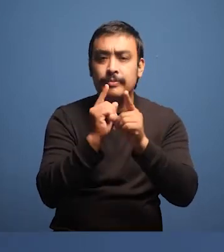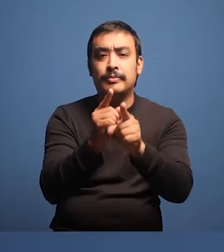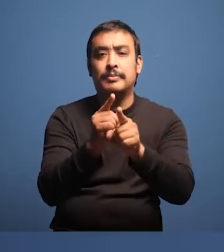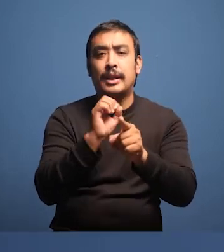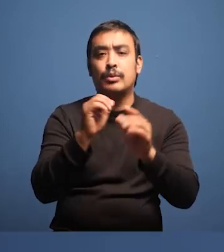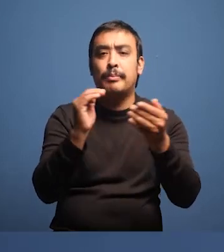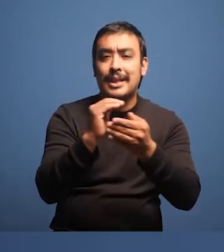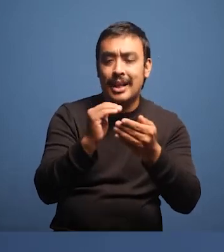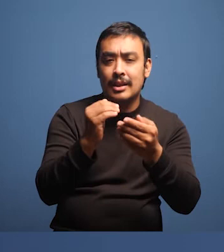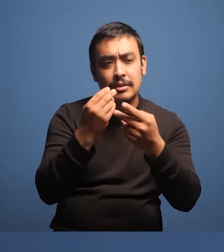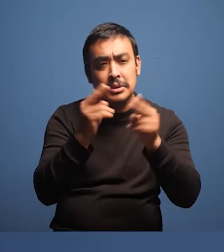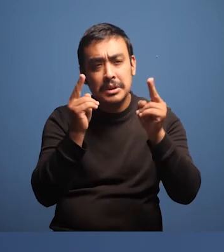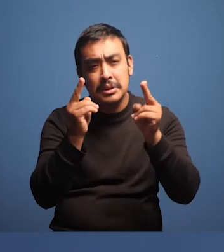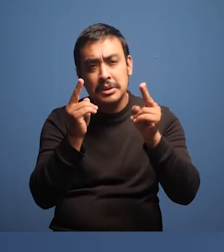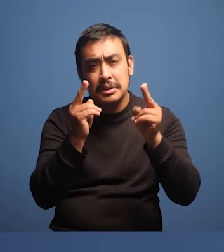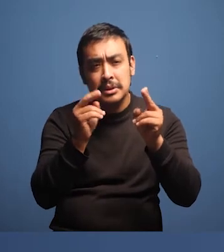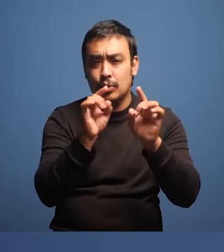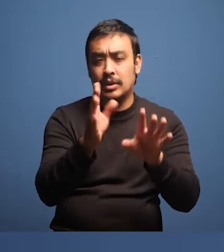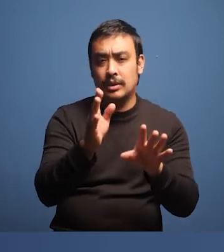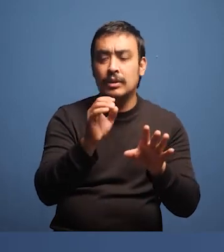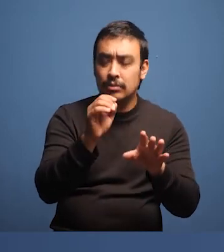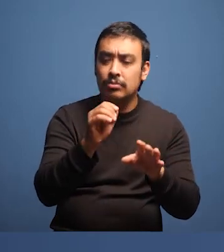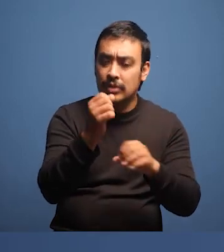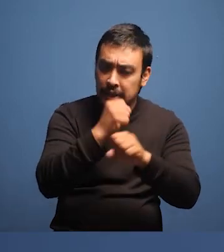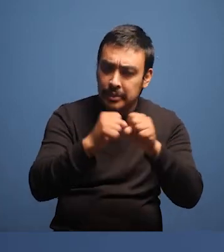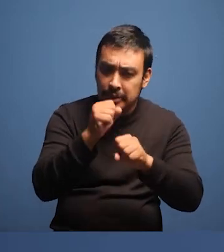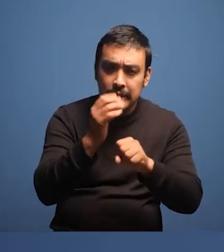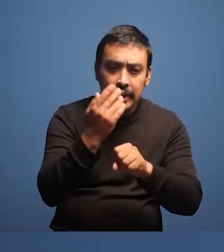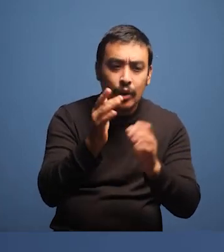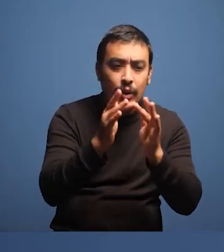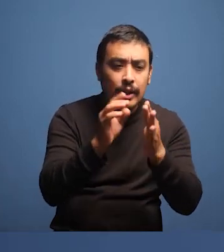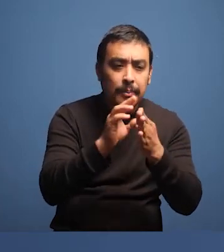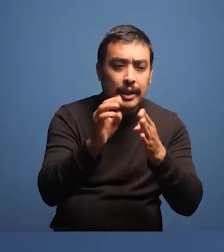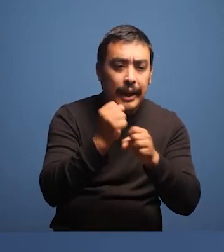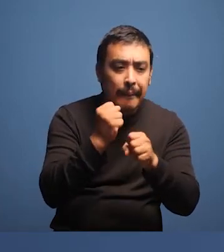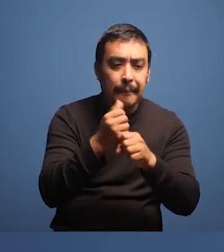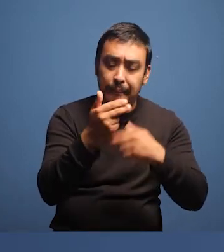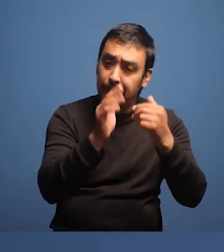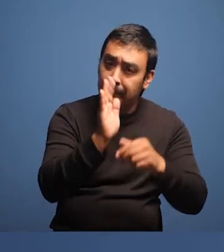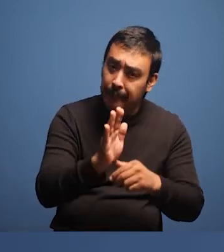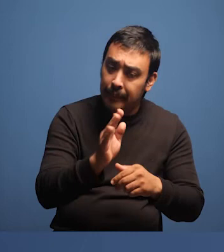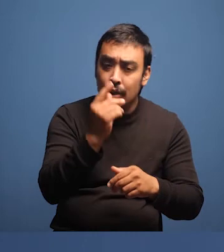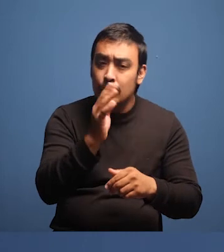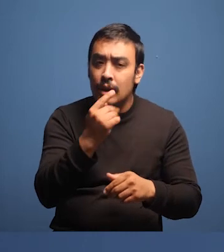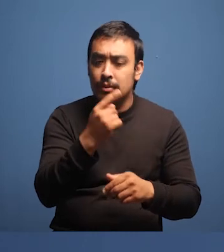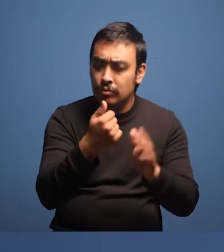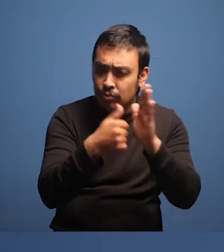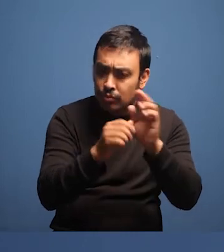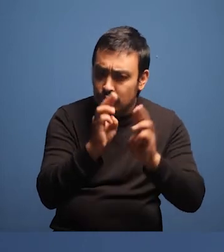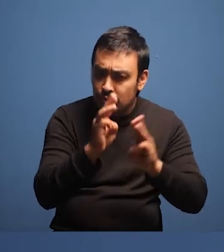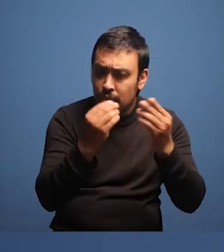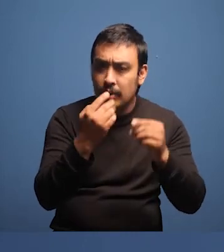बच्चाहरूको एटलिस्ट फ्री भनेर त्यति फ्री पनि छोड्ने होइन कि एटलिस्ट उहाँहरूको एक्टिभिटिज के भइरहेछ अनलाइन एक्टिभिटिजहरू कस्तो भइरहेछ भनेर एकचोटि मोनिटर गर्न सक्नुभयो